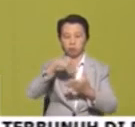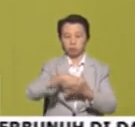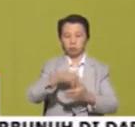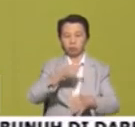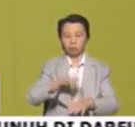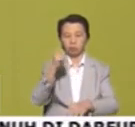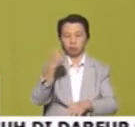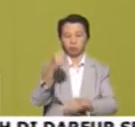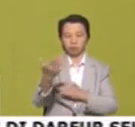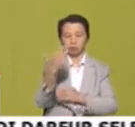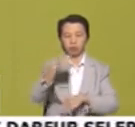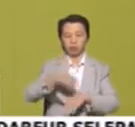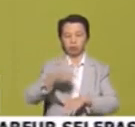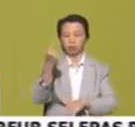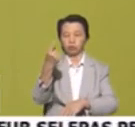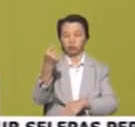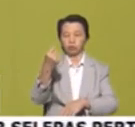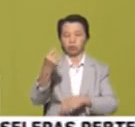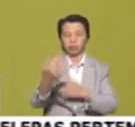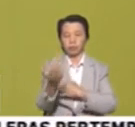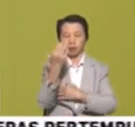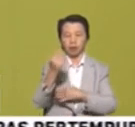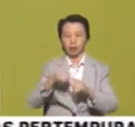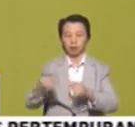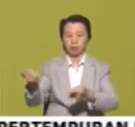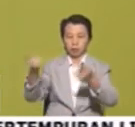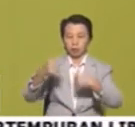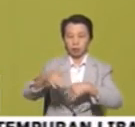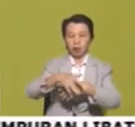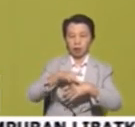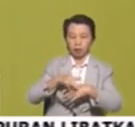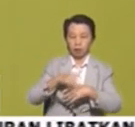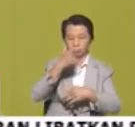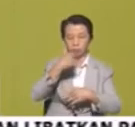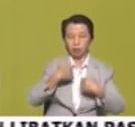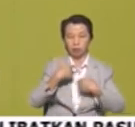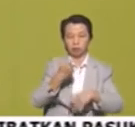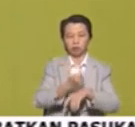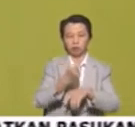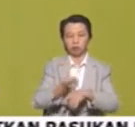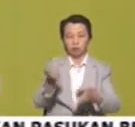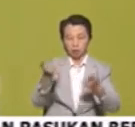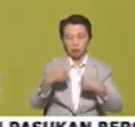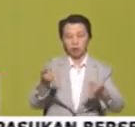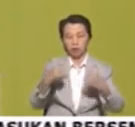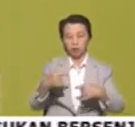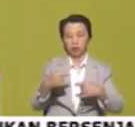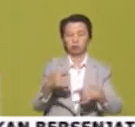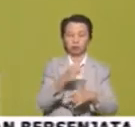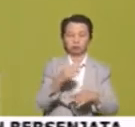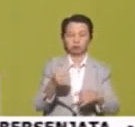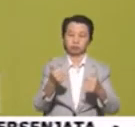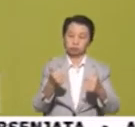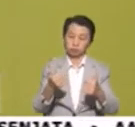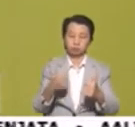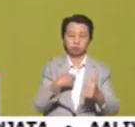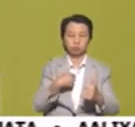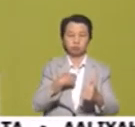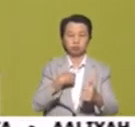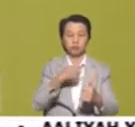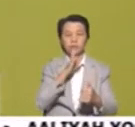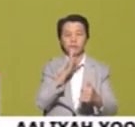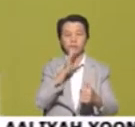pagi, pukul 11 pagi, tapi datang awal sebab ada tugasan lain, jadi datang awal. Dan yang menariknya, perhatian saya yang